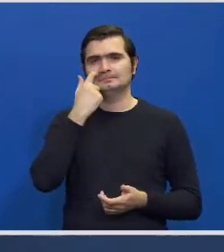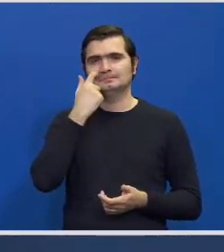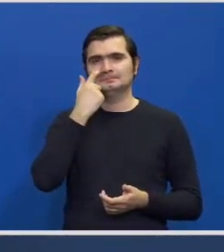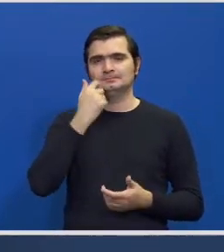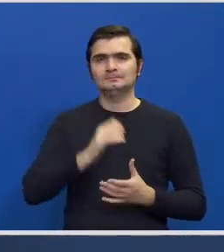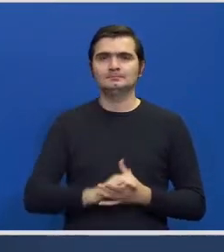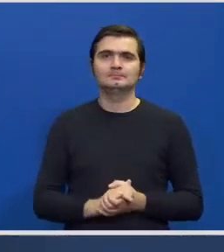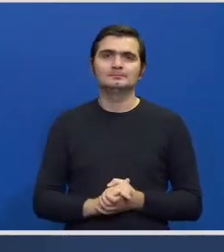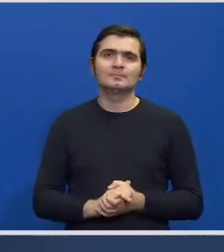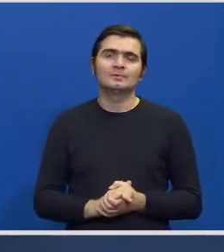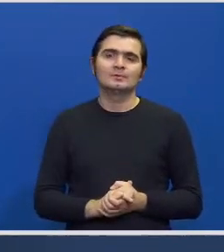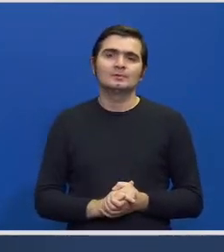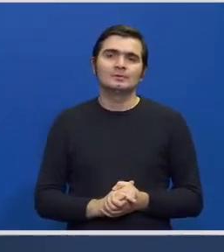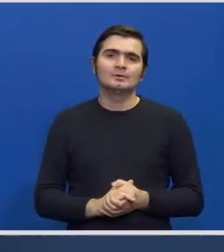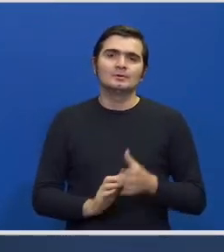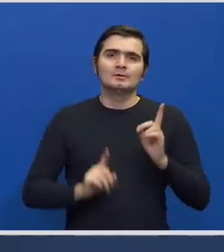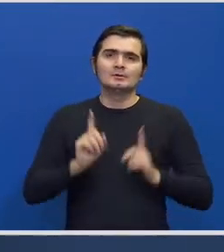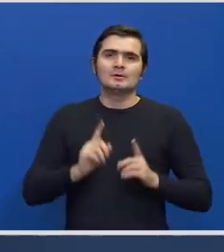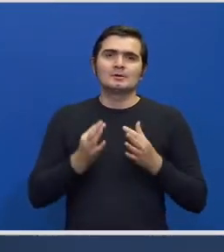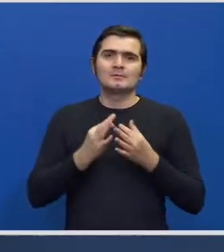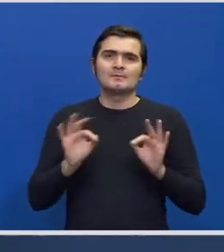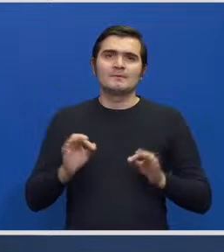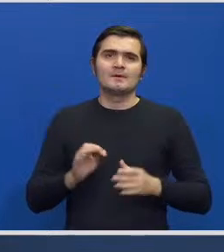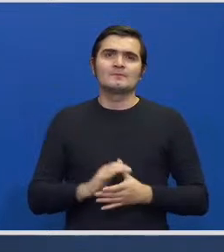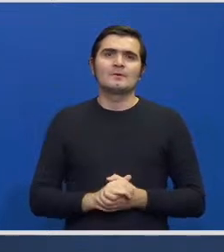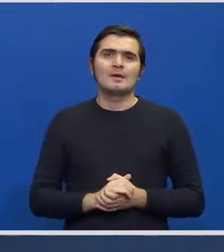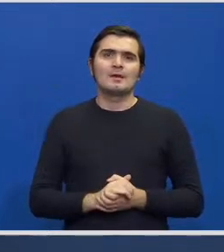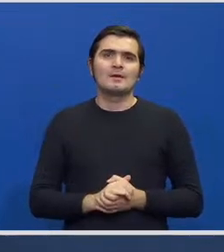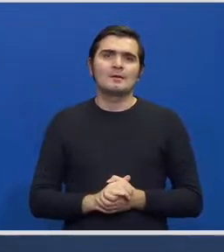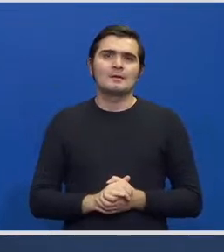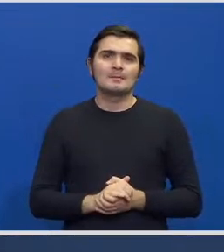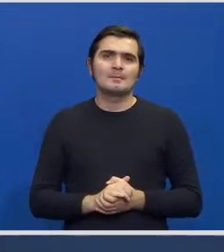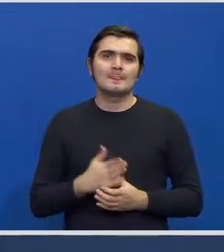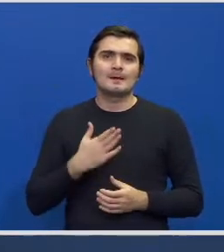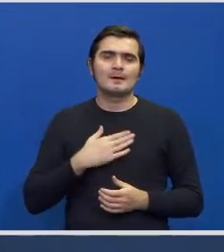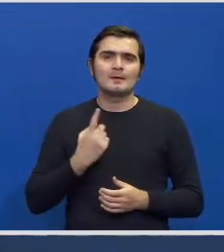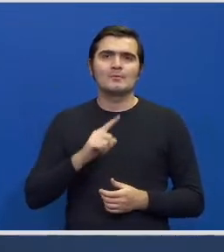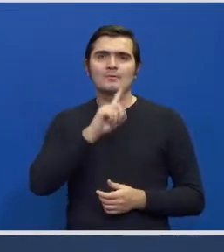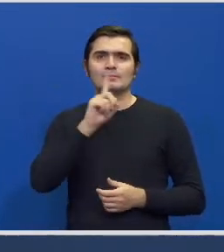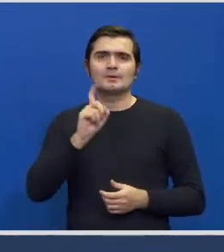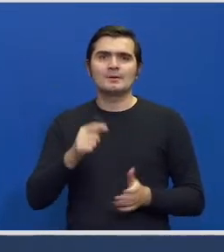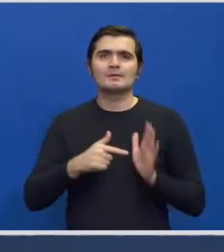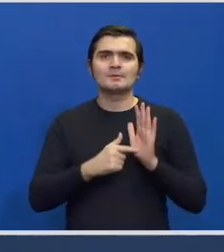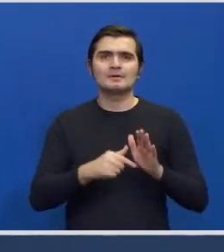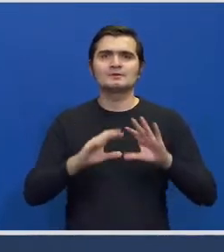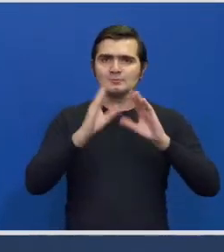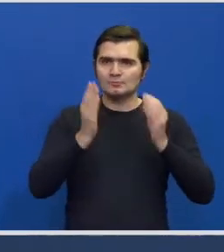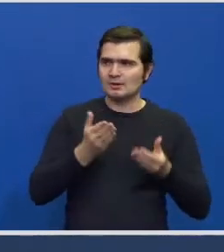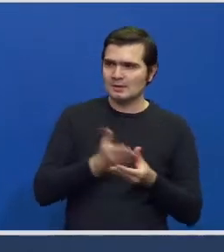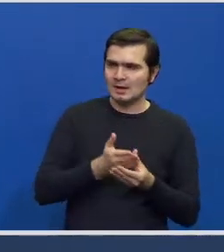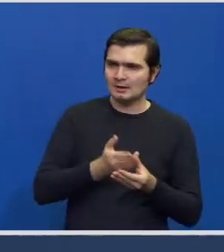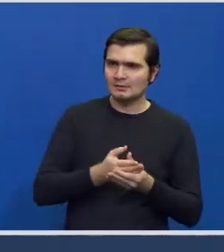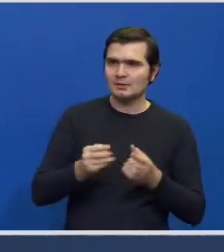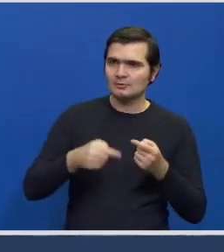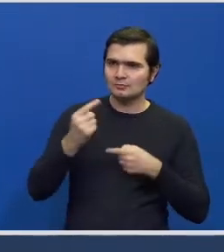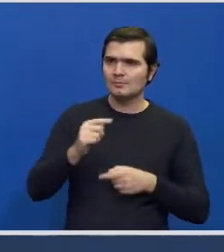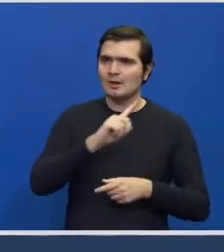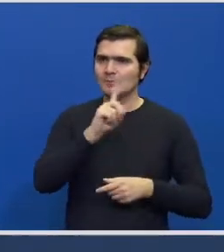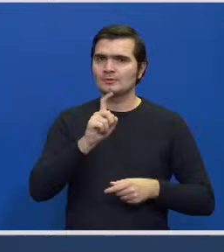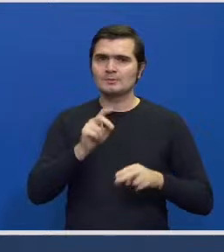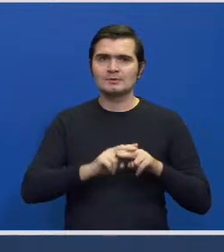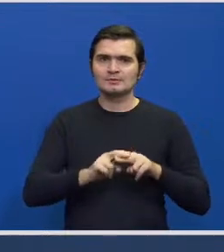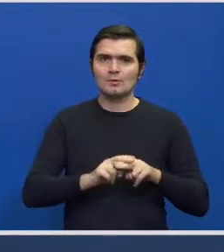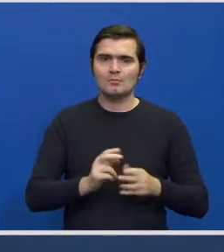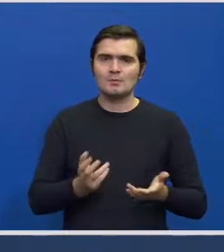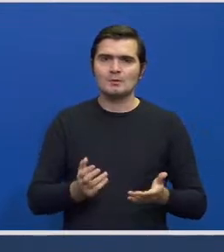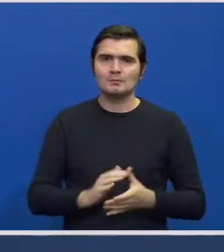1 ianuarie 2023. Dacă îmi permiteți, am o întrebare, prezint toate actele normative și